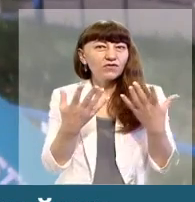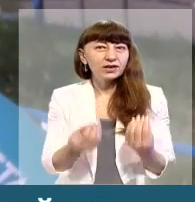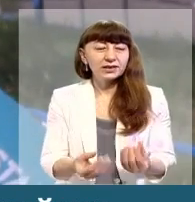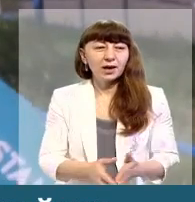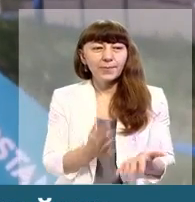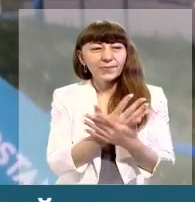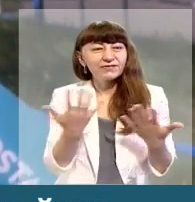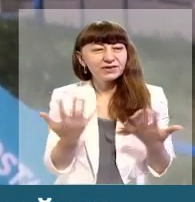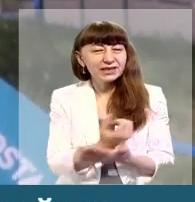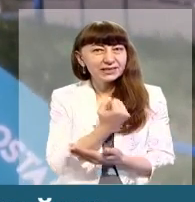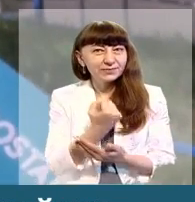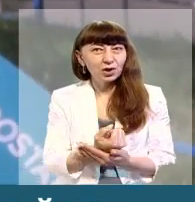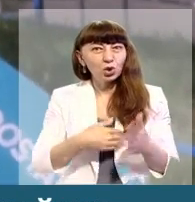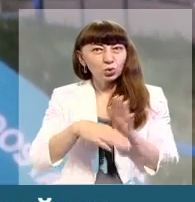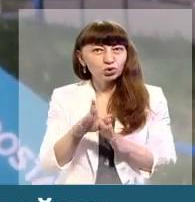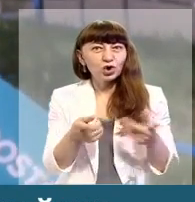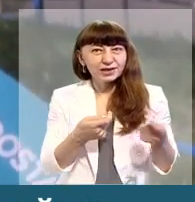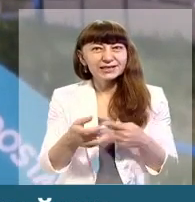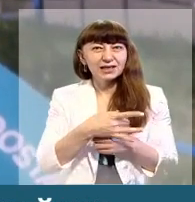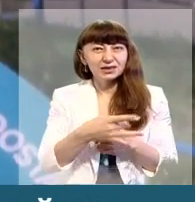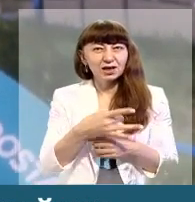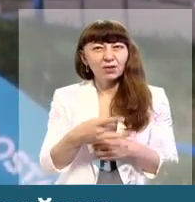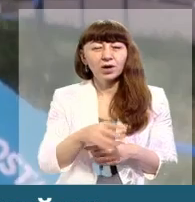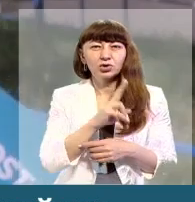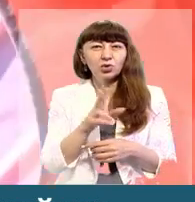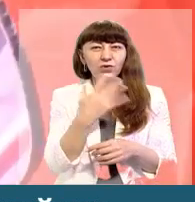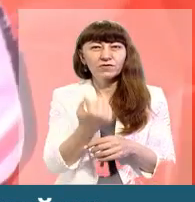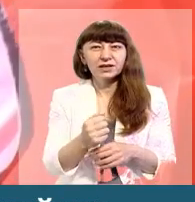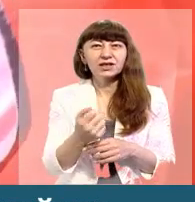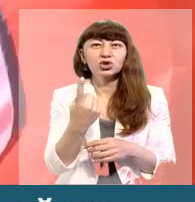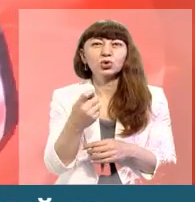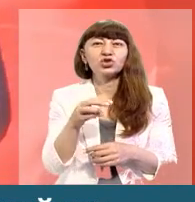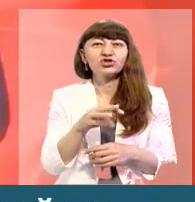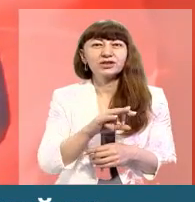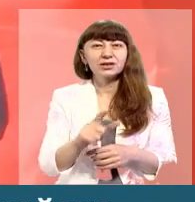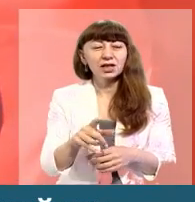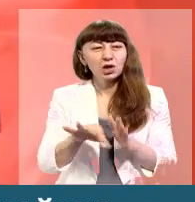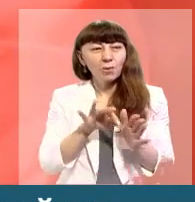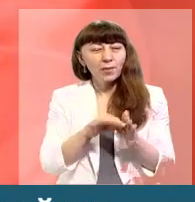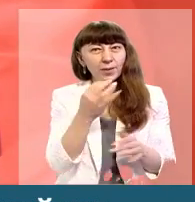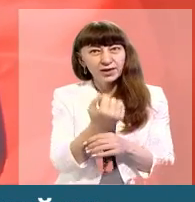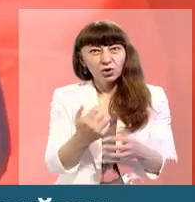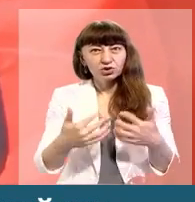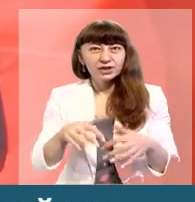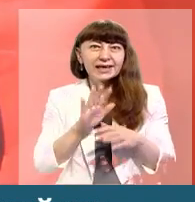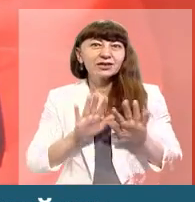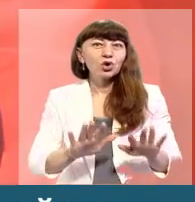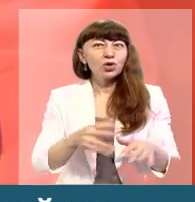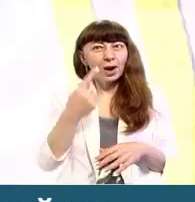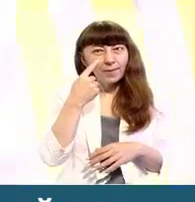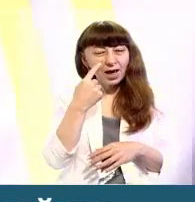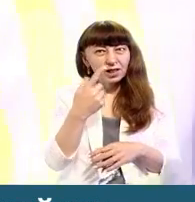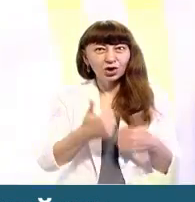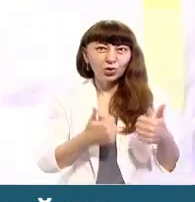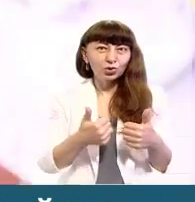мы выявим лучшую организацию района, которая выиграет 100 тысяч тенге. Для определения победителей учитывались не только баллы конкурсов, но